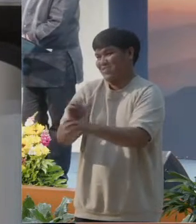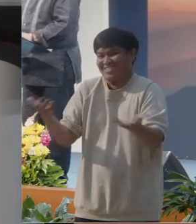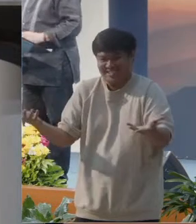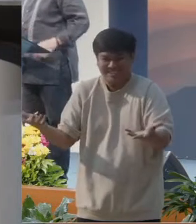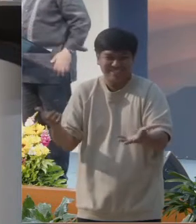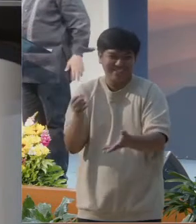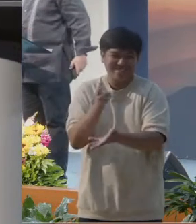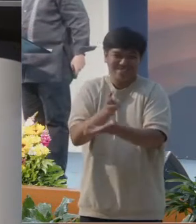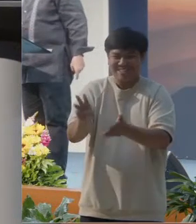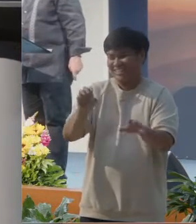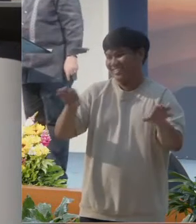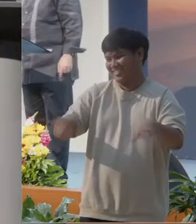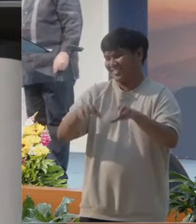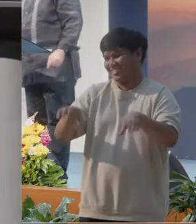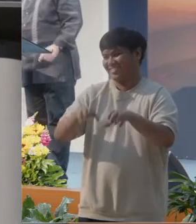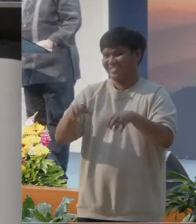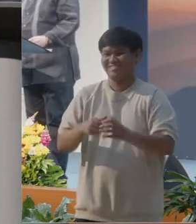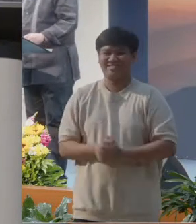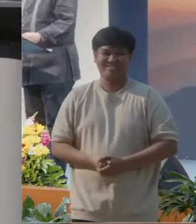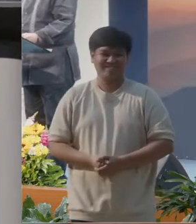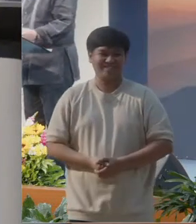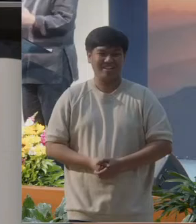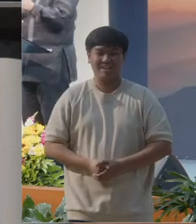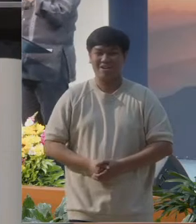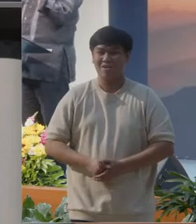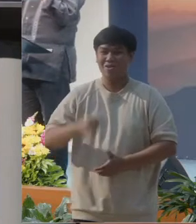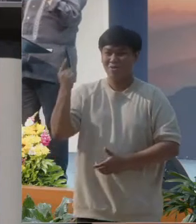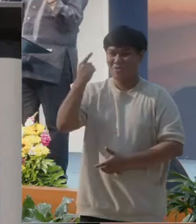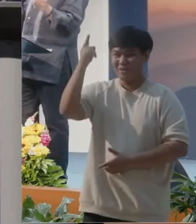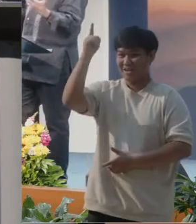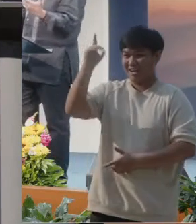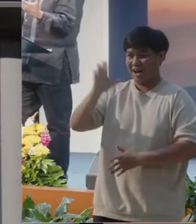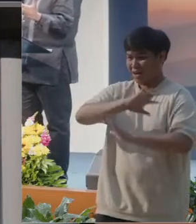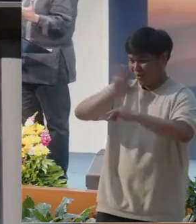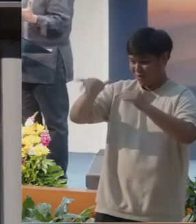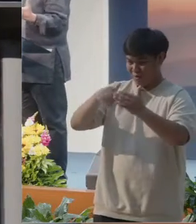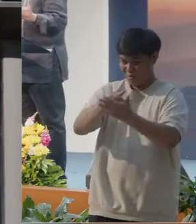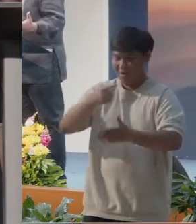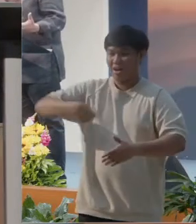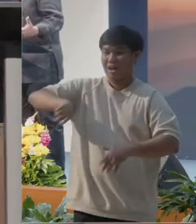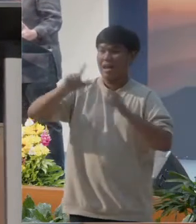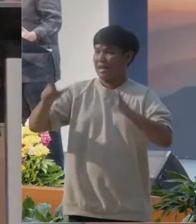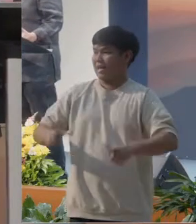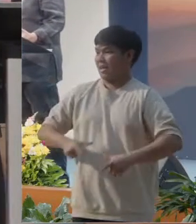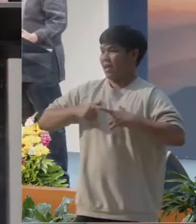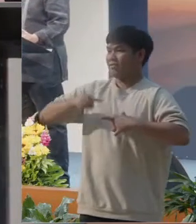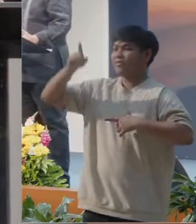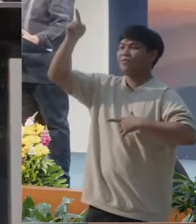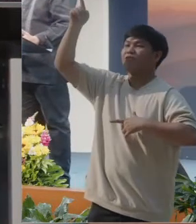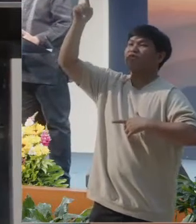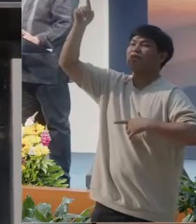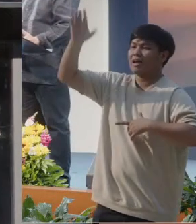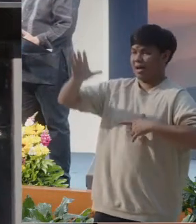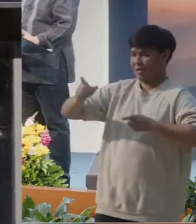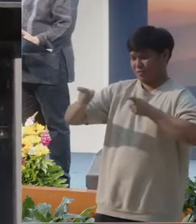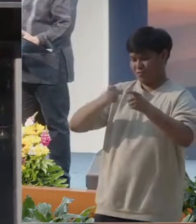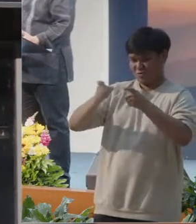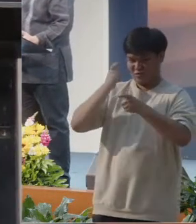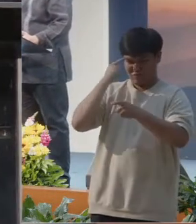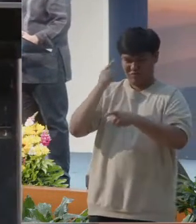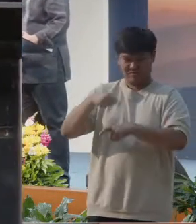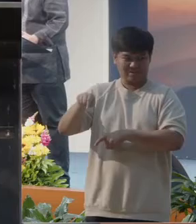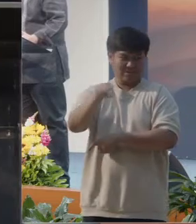Huwag po natin kakaligtaan na ito'y laban ng Panginoon. Ang ating buong buhay ay laban ng Panginoon para sa